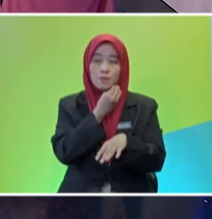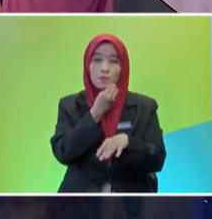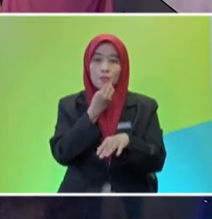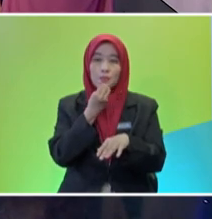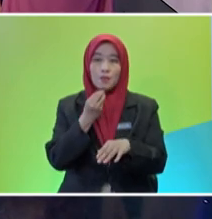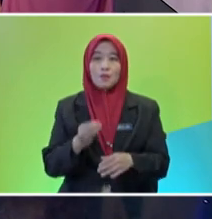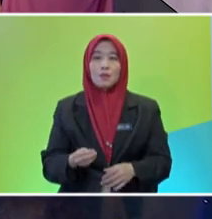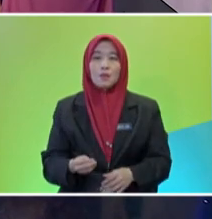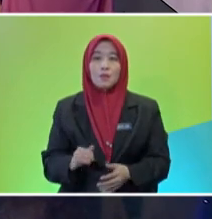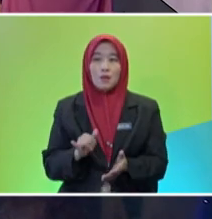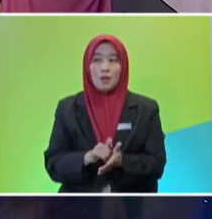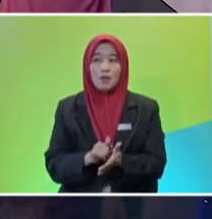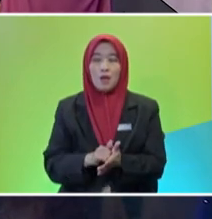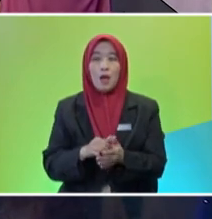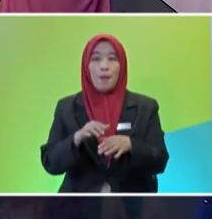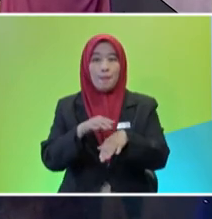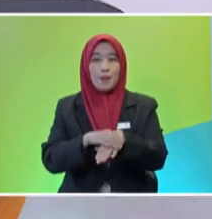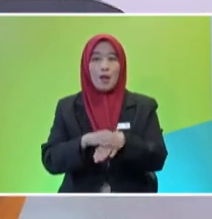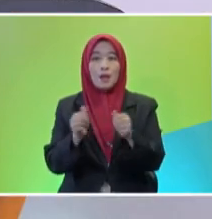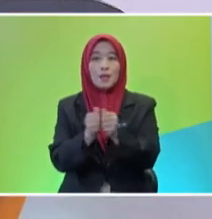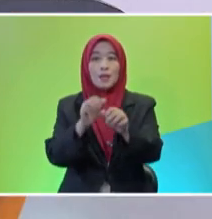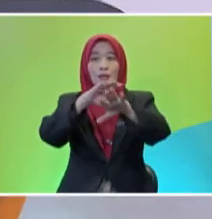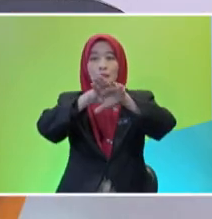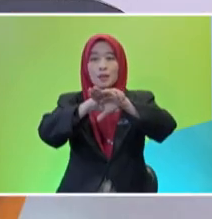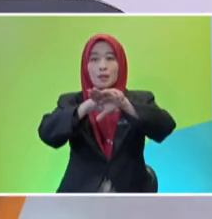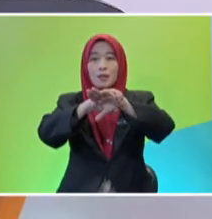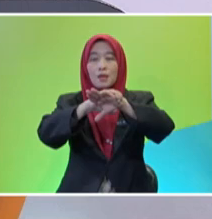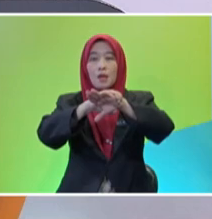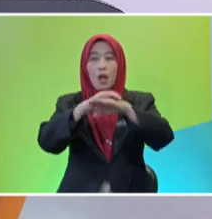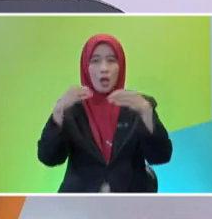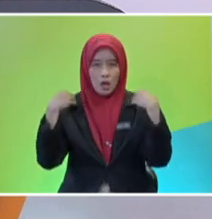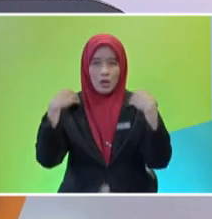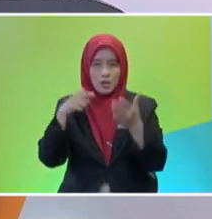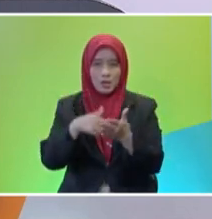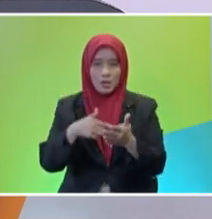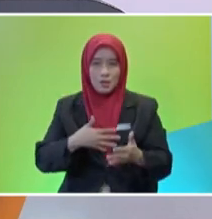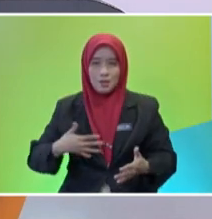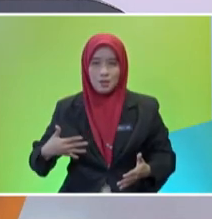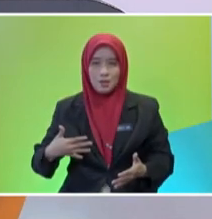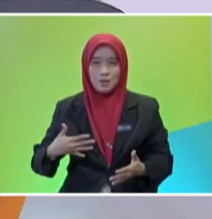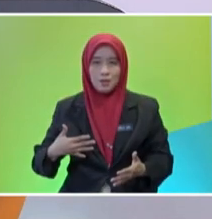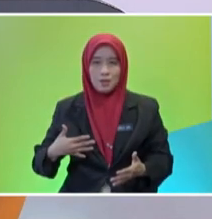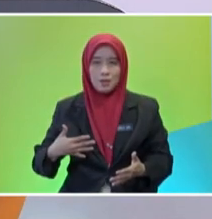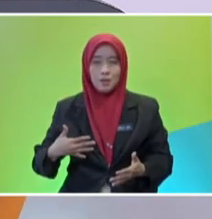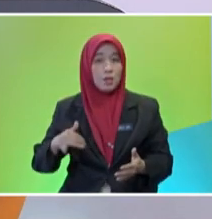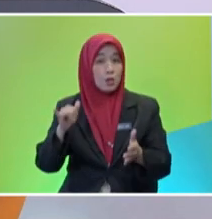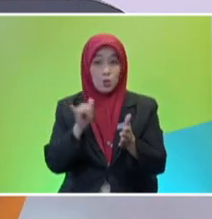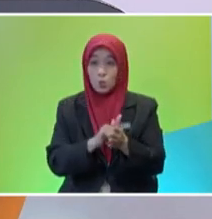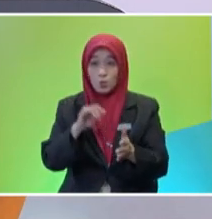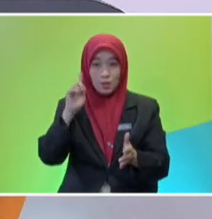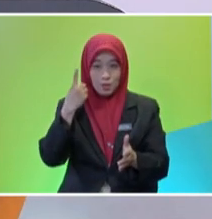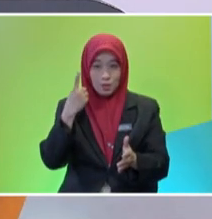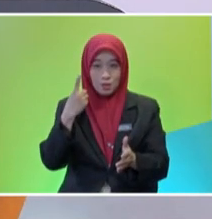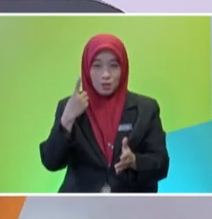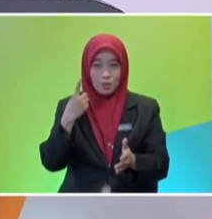ini cikgu, kita gunakan tangan. Ya. Ada lagi tak deria yang terlibat? Itu saja kan? Sebab mata